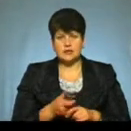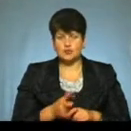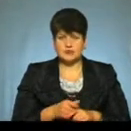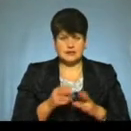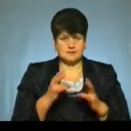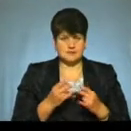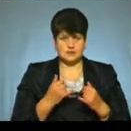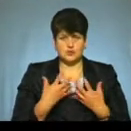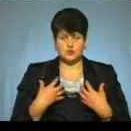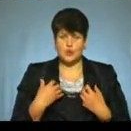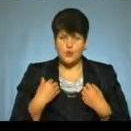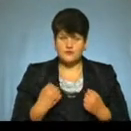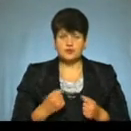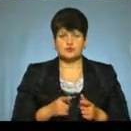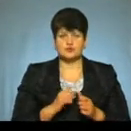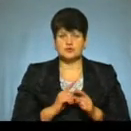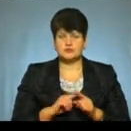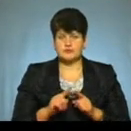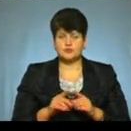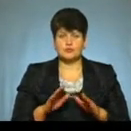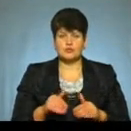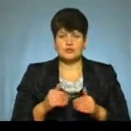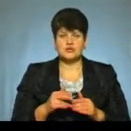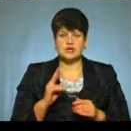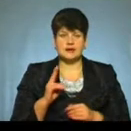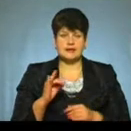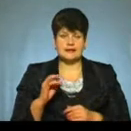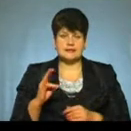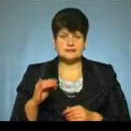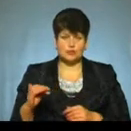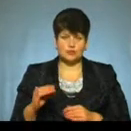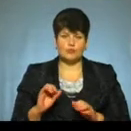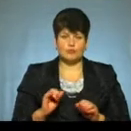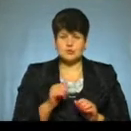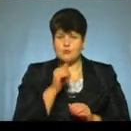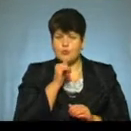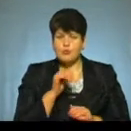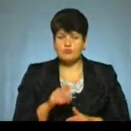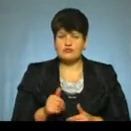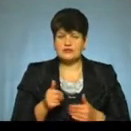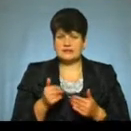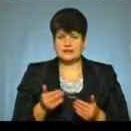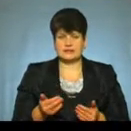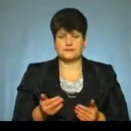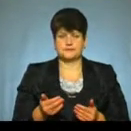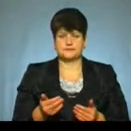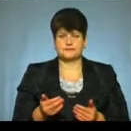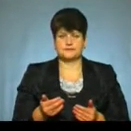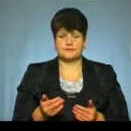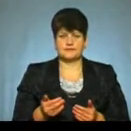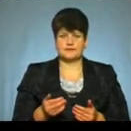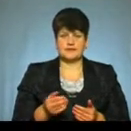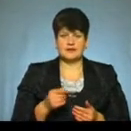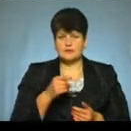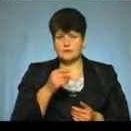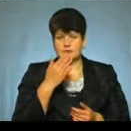здоров'я. Тому якнайшвидше подачу кисню пацієнтові можна попробувати дати пари нашатирного